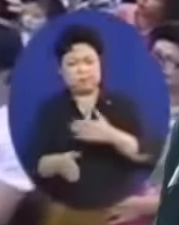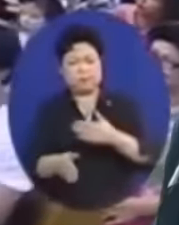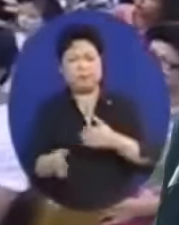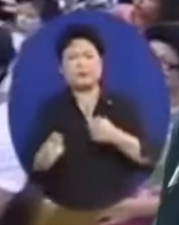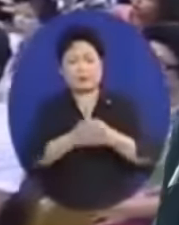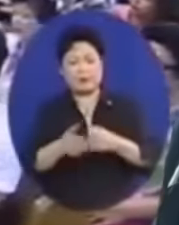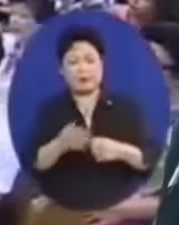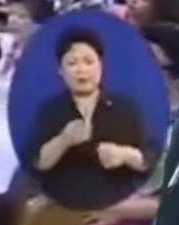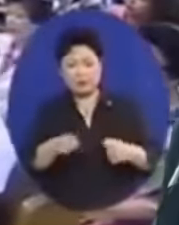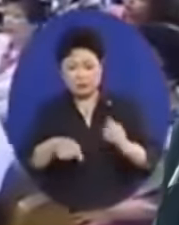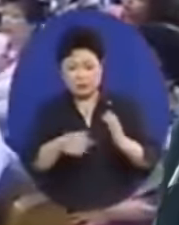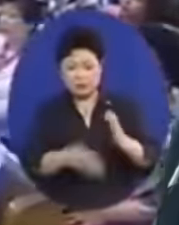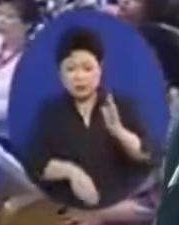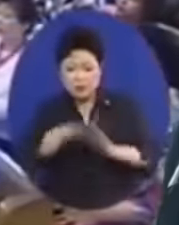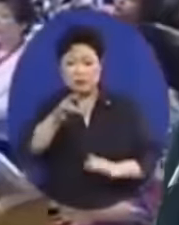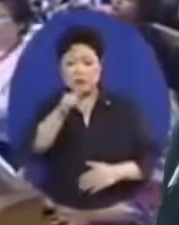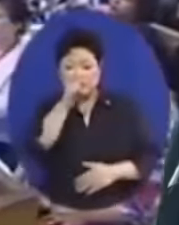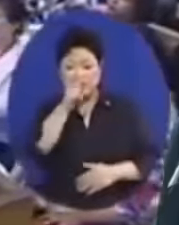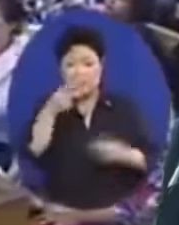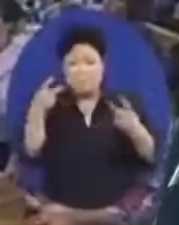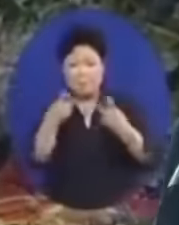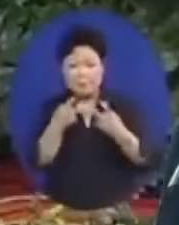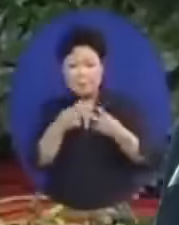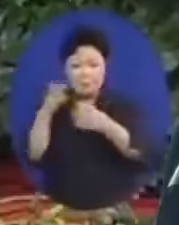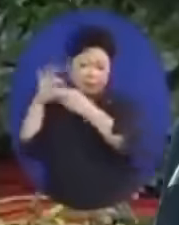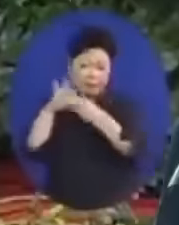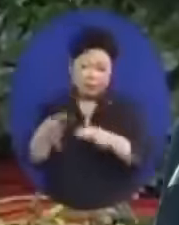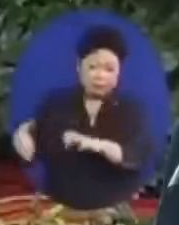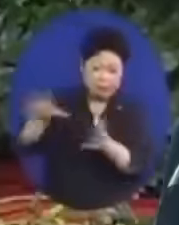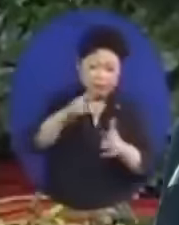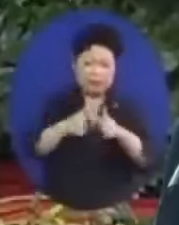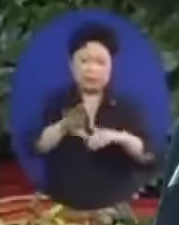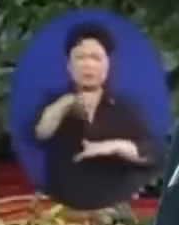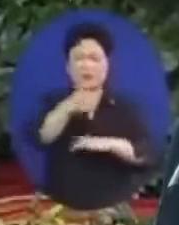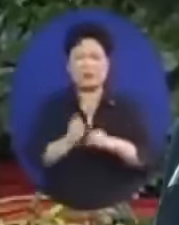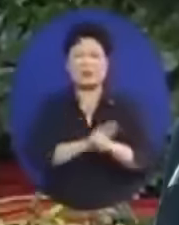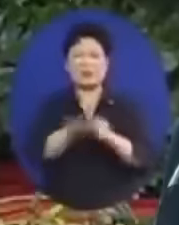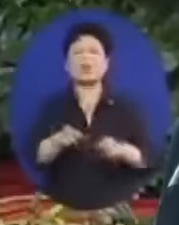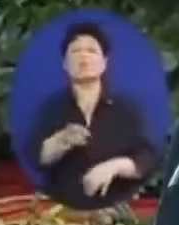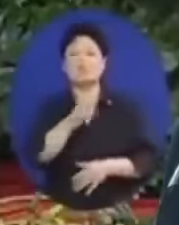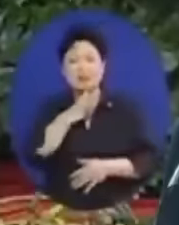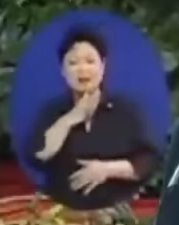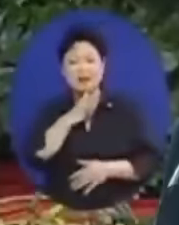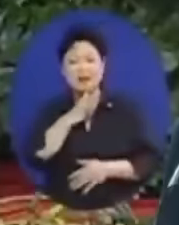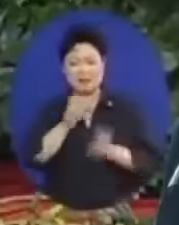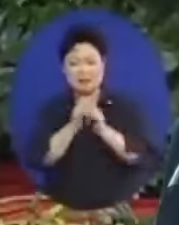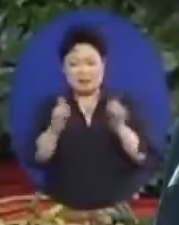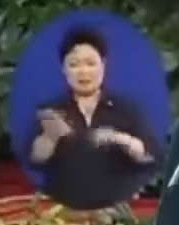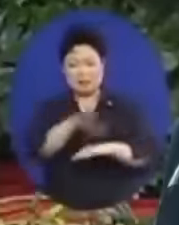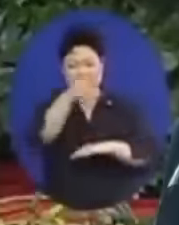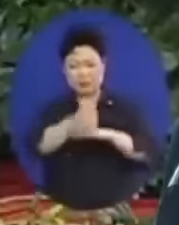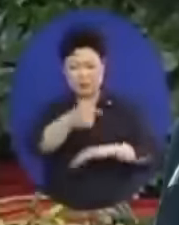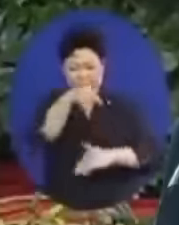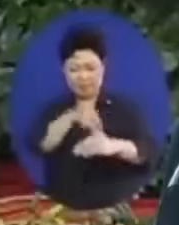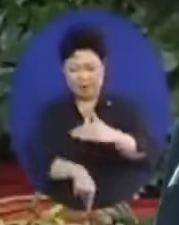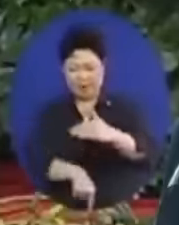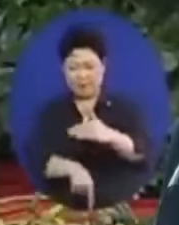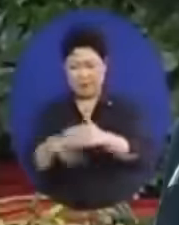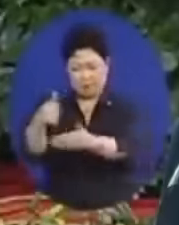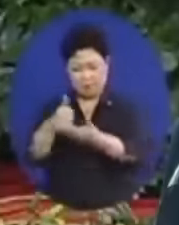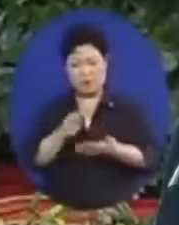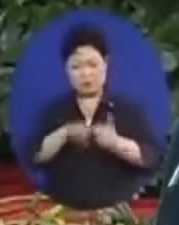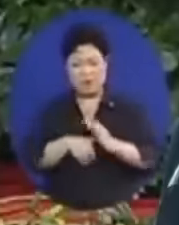그 구멍을 채울 수 있는 것은 오직 끝없이 부어주시는 예수 그리스도의 사랑뿐이다. 인간은 그리스도를 마음에 모실 때